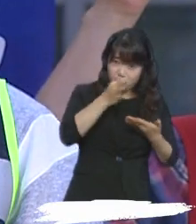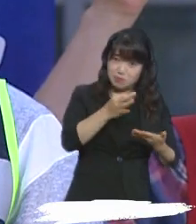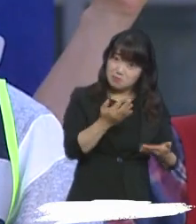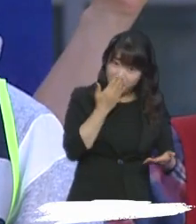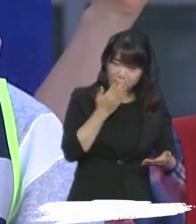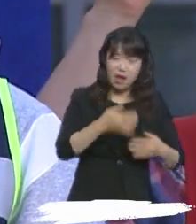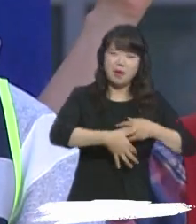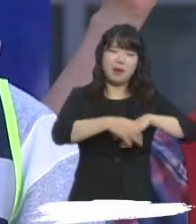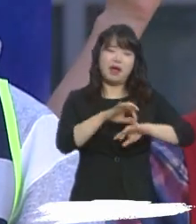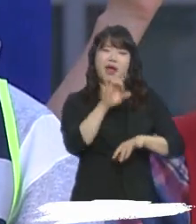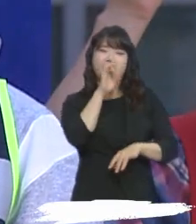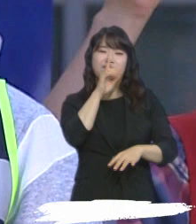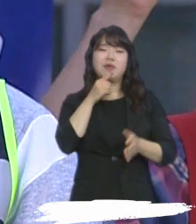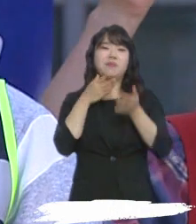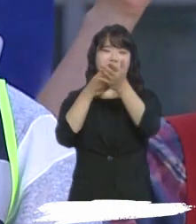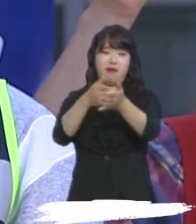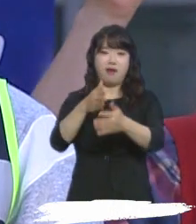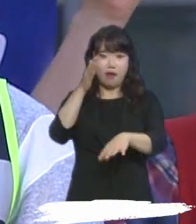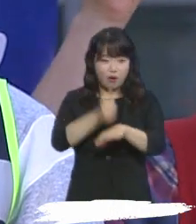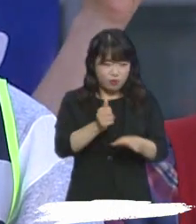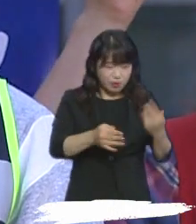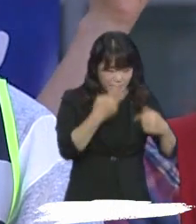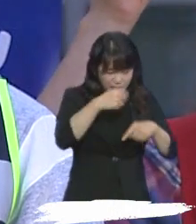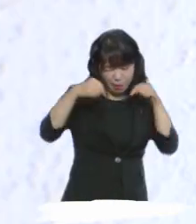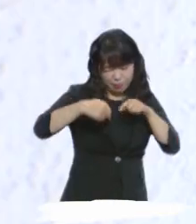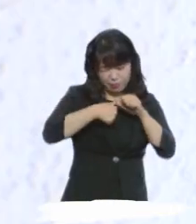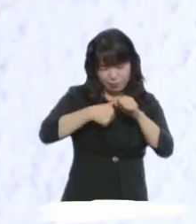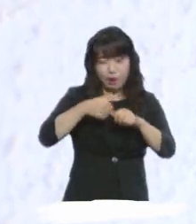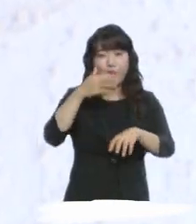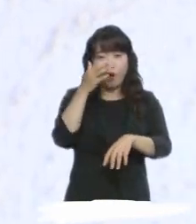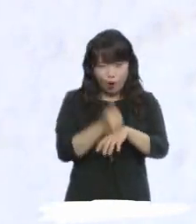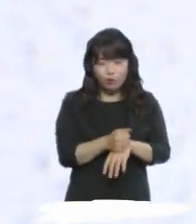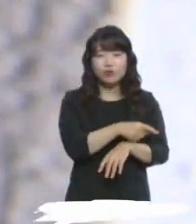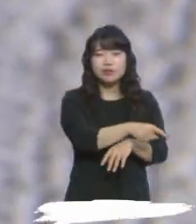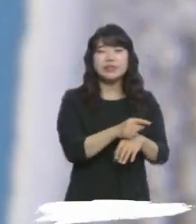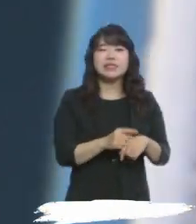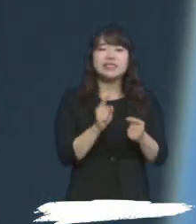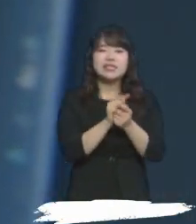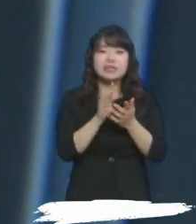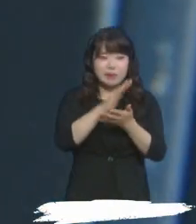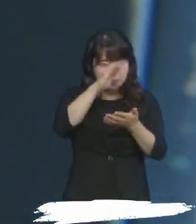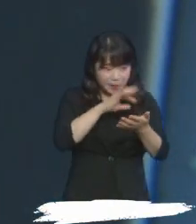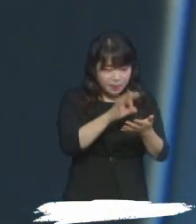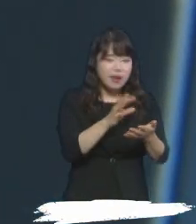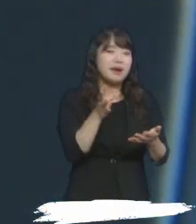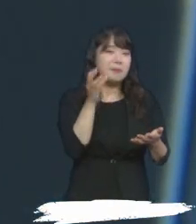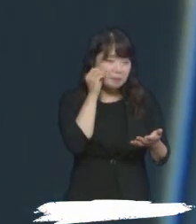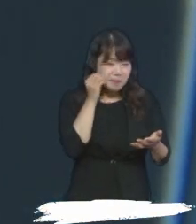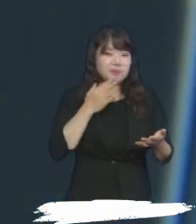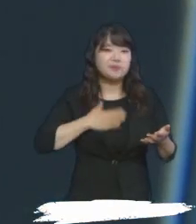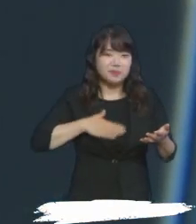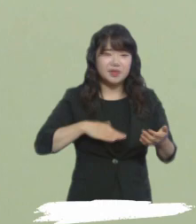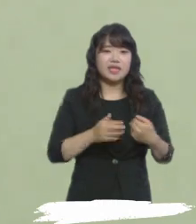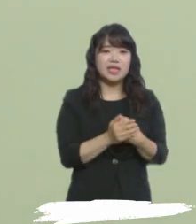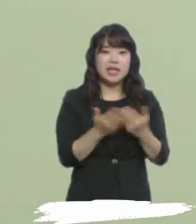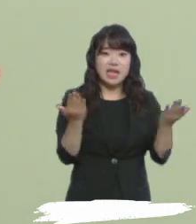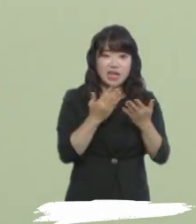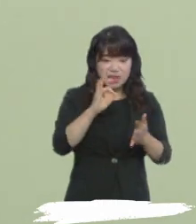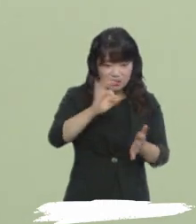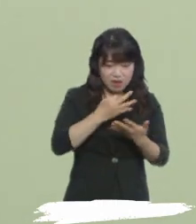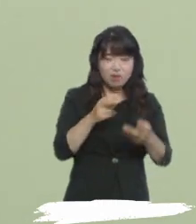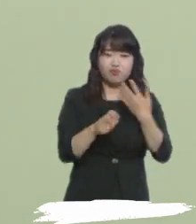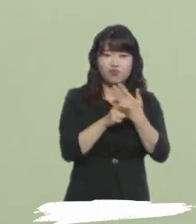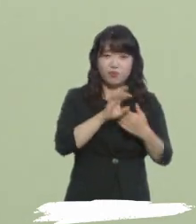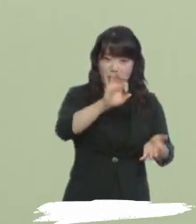해석했습니다. 감사 결과에 대한 논쟁 끝에 업체 측은 간접 비용 처리 조치를 수용했다며 인력비 갈취는